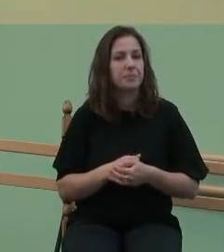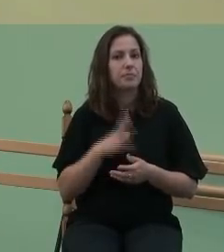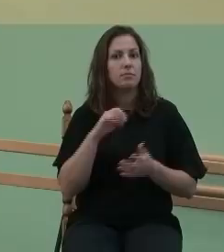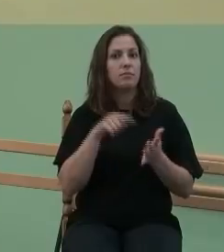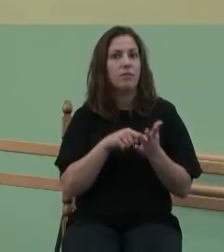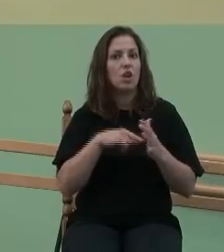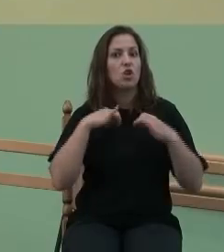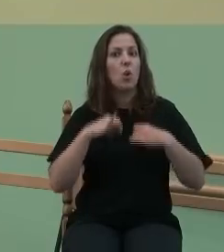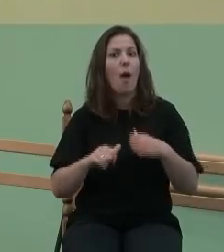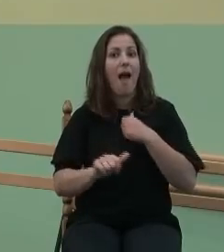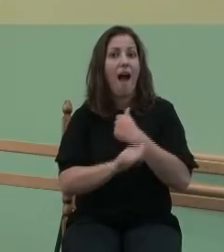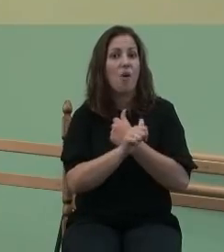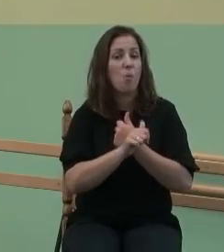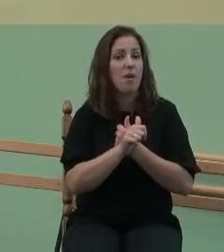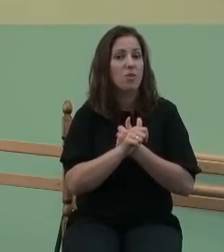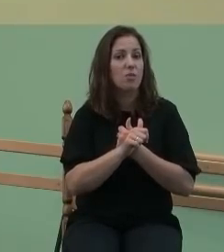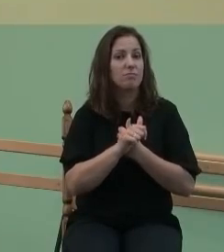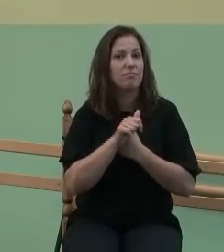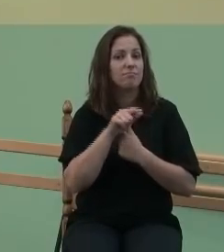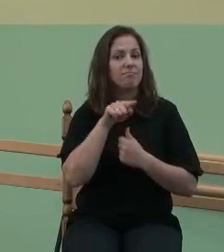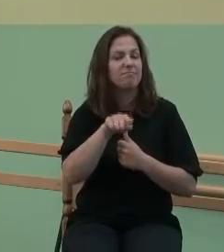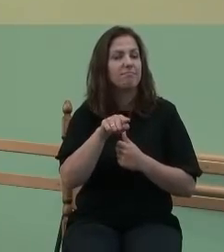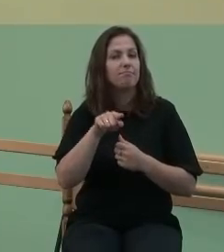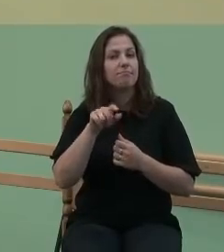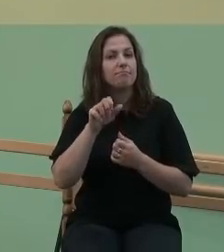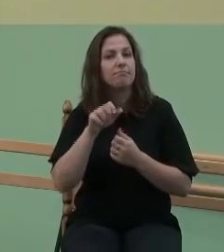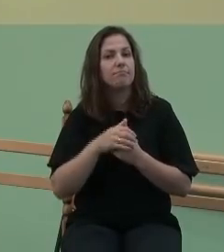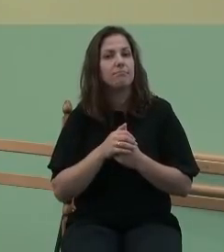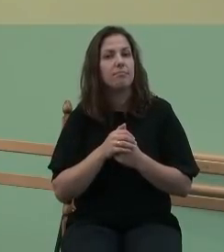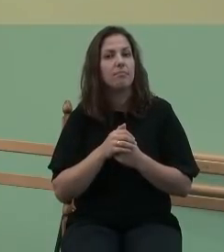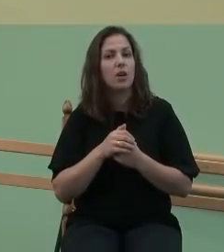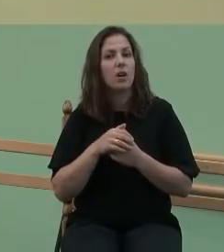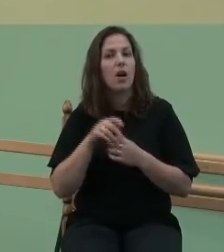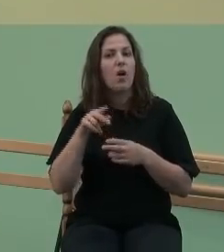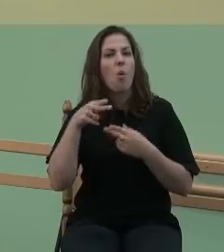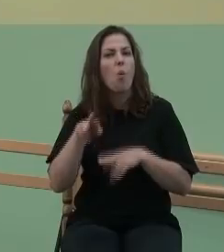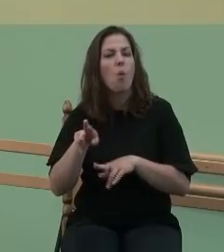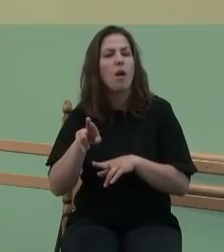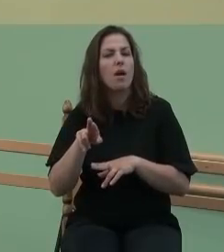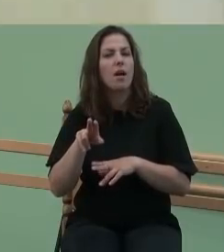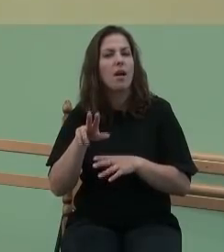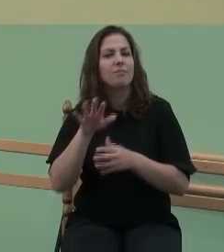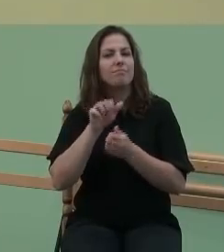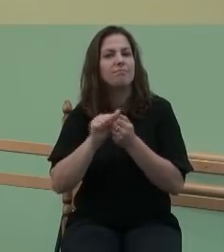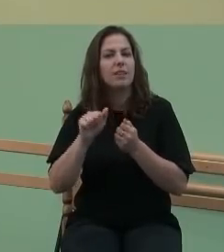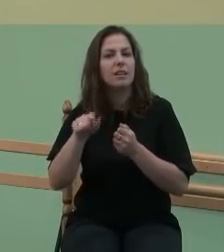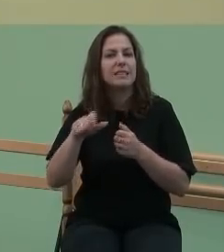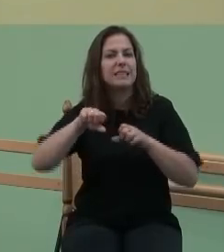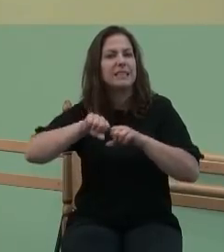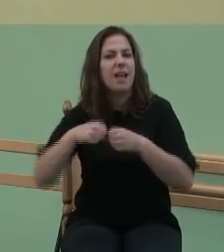wtedy siła argumentu ulega erozji, ulega